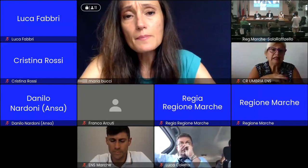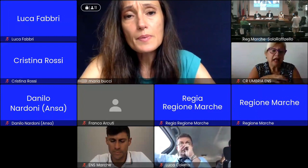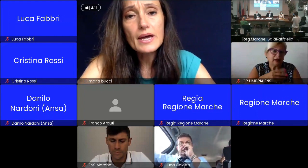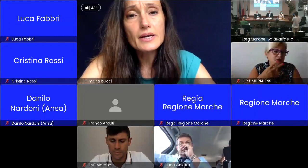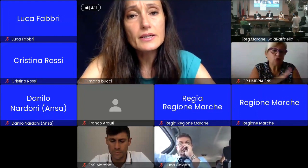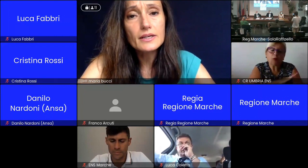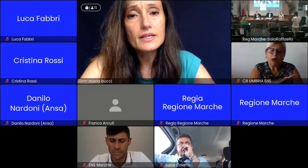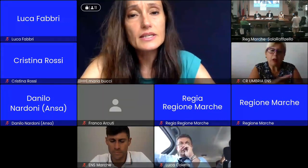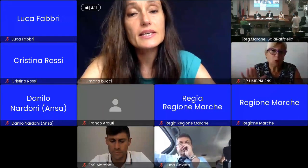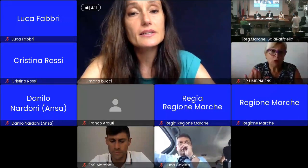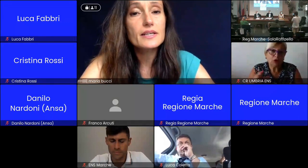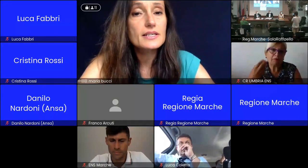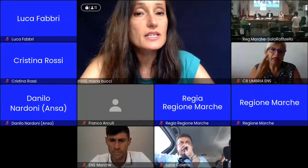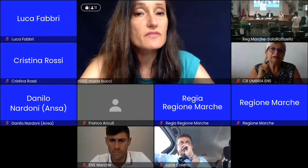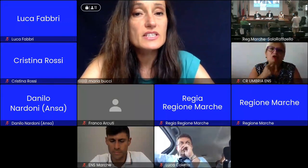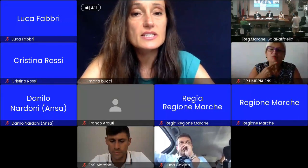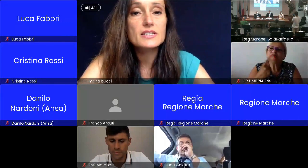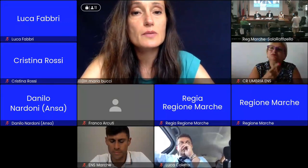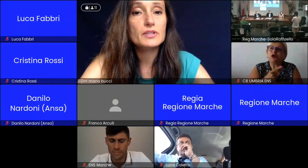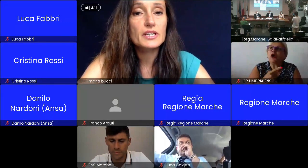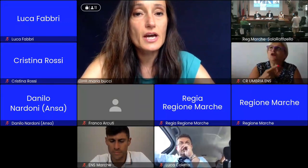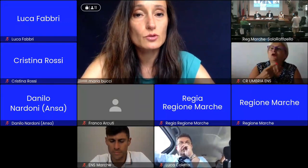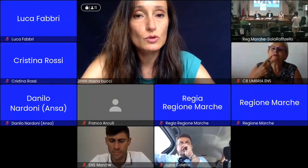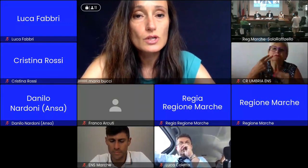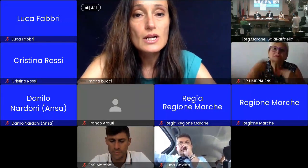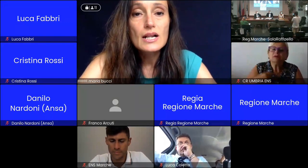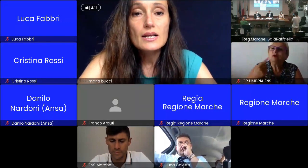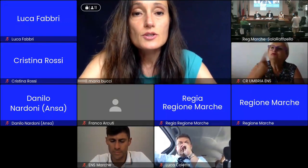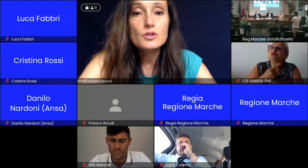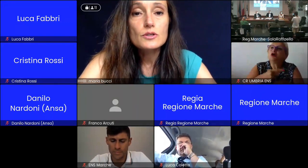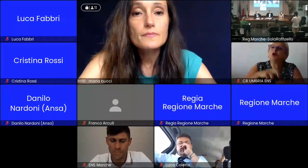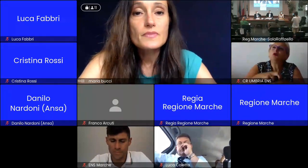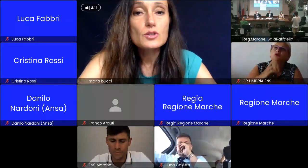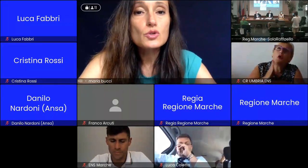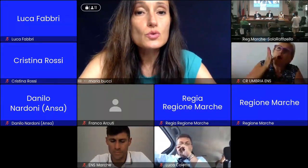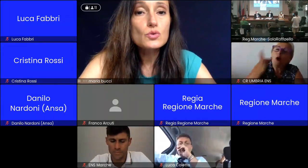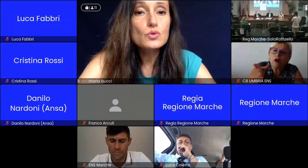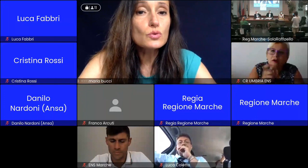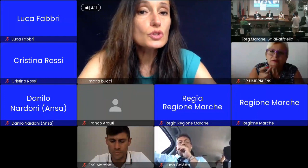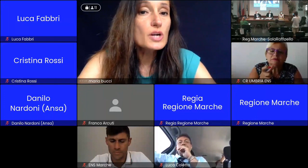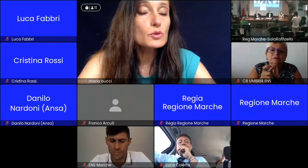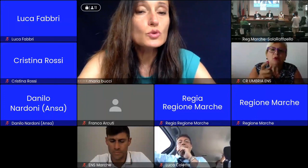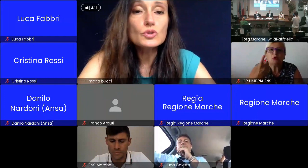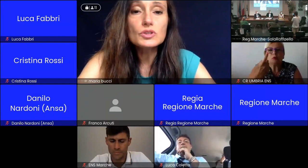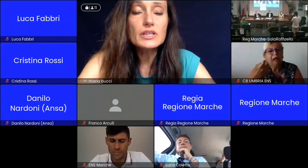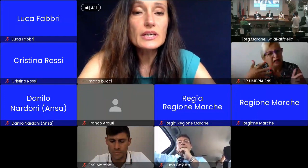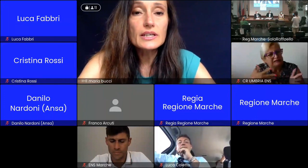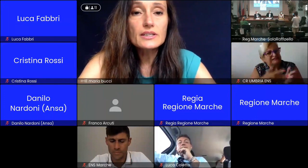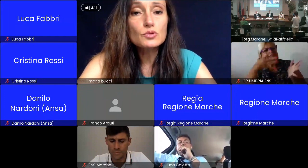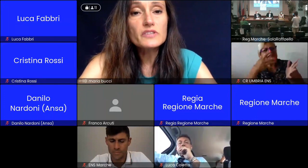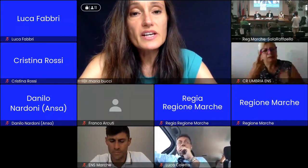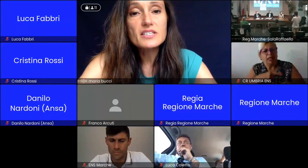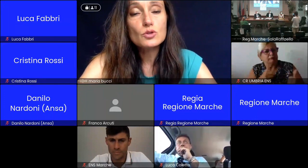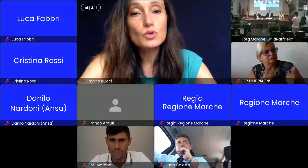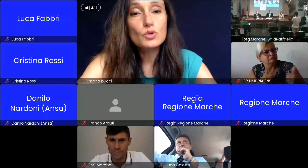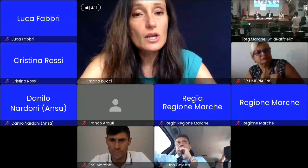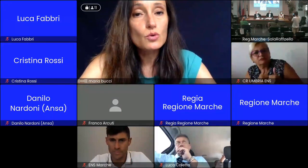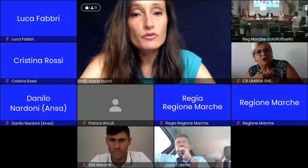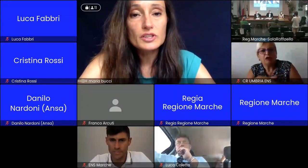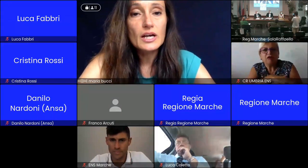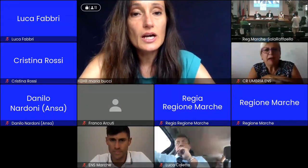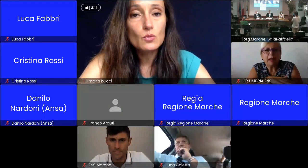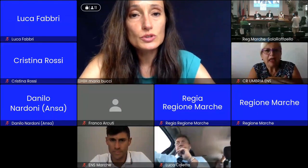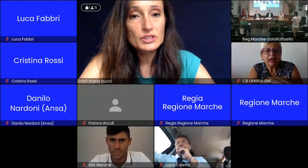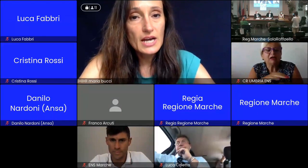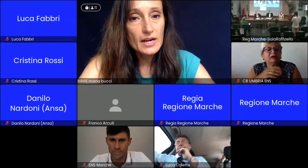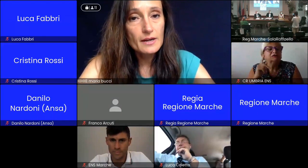utilizzare il sistema per richiedere i servizi di interpretariato su diciamo, tutti i vari